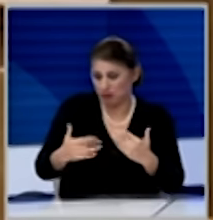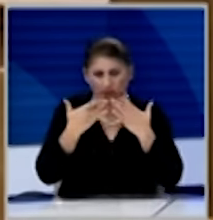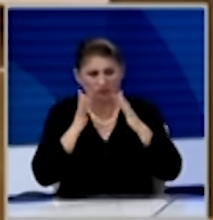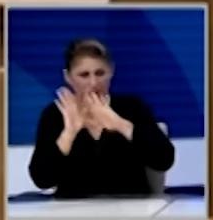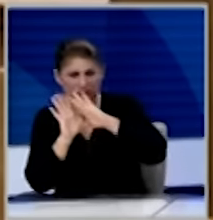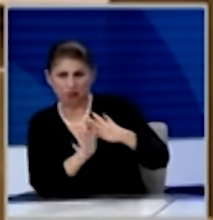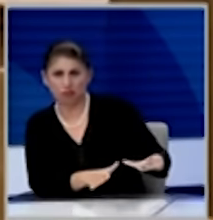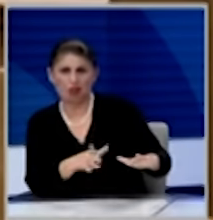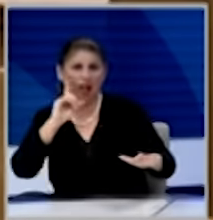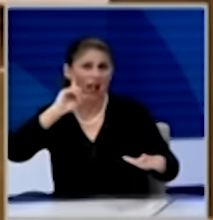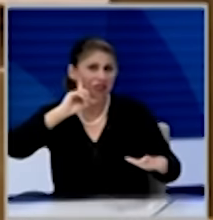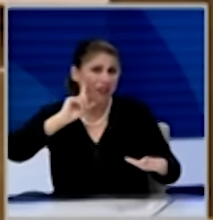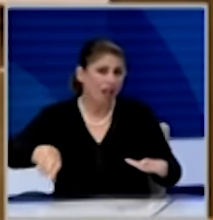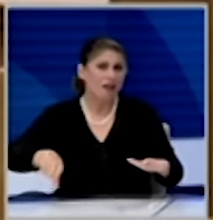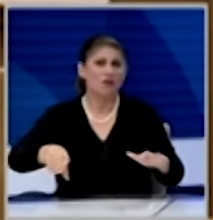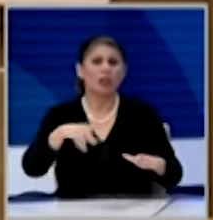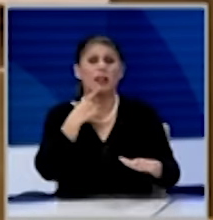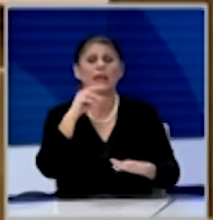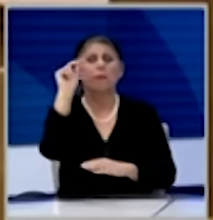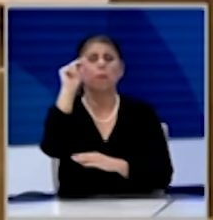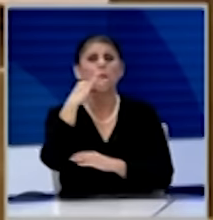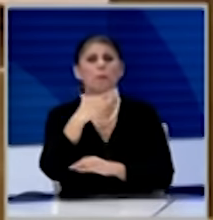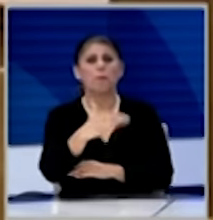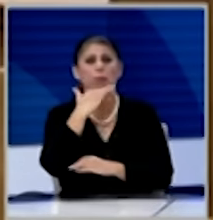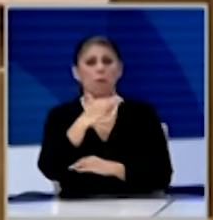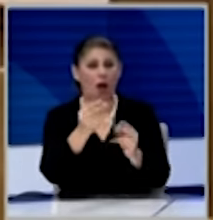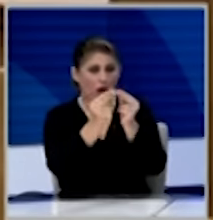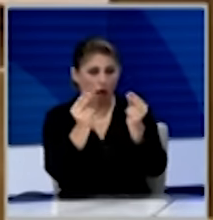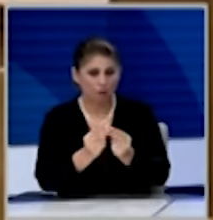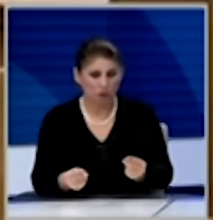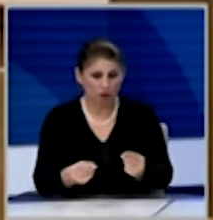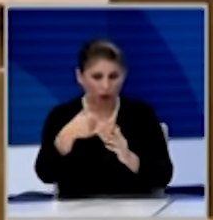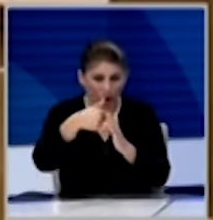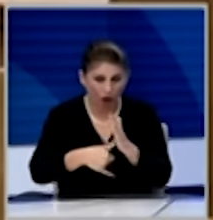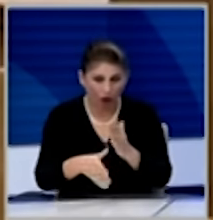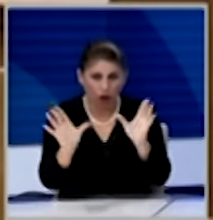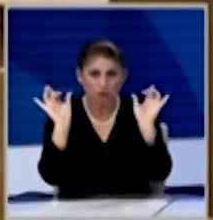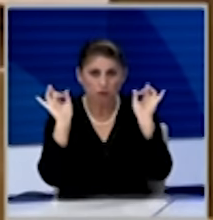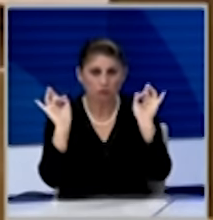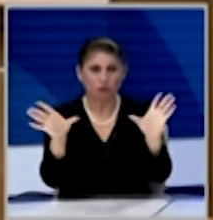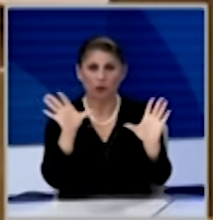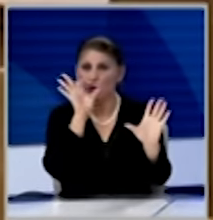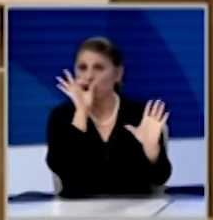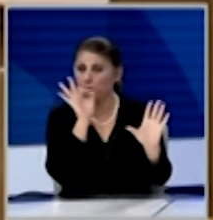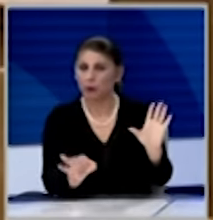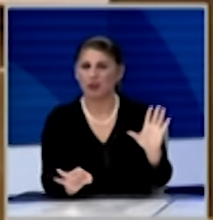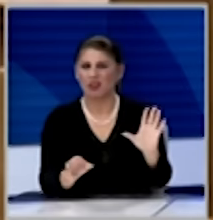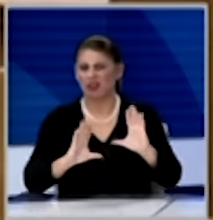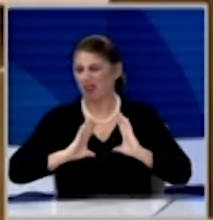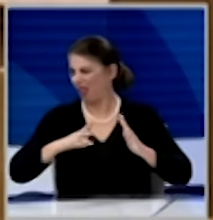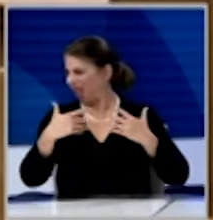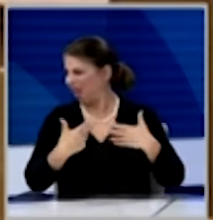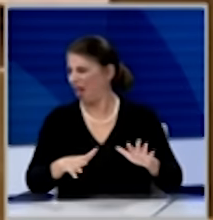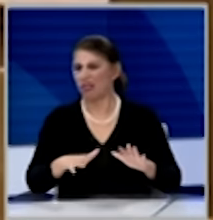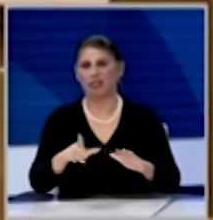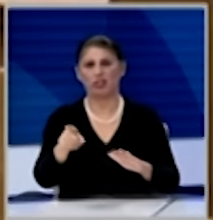οργανοσι την αδιαφορία τις υποσχέσεις χωρίς αντίκρισμα αλλά και το άθλιο παιχνίδι